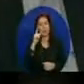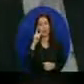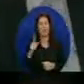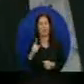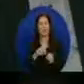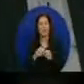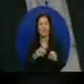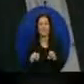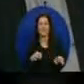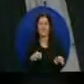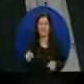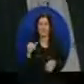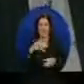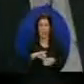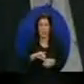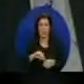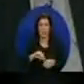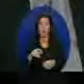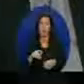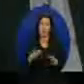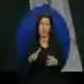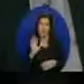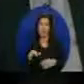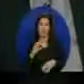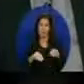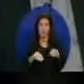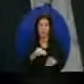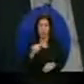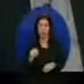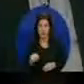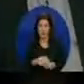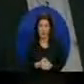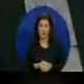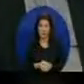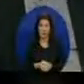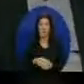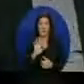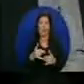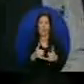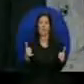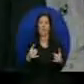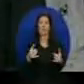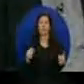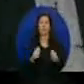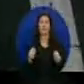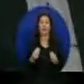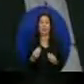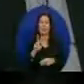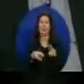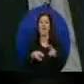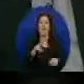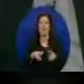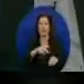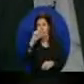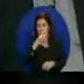אותם, וזה להניח שגם השתמשו בחיידקים האלה. בעיקר פיתחו תכשירים כאלה לטיפול בזיהומי